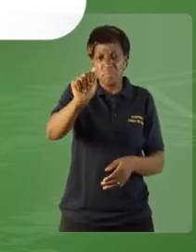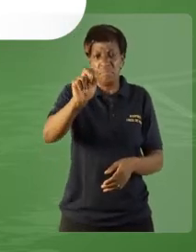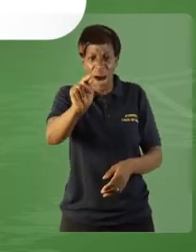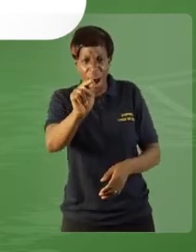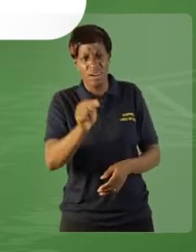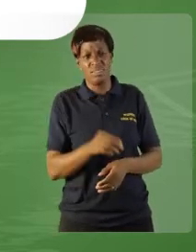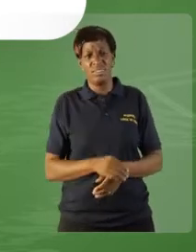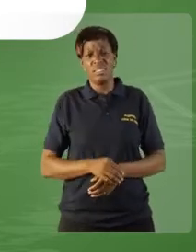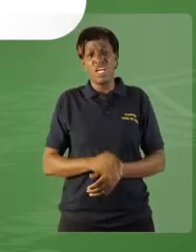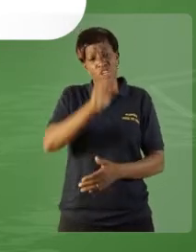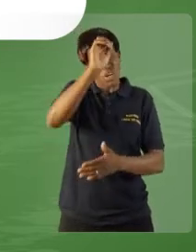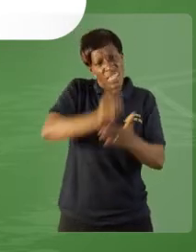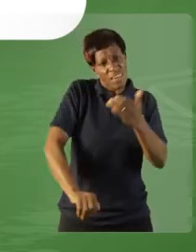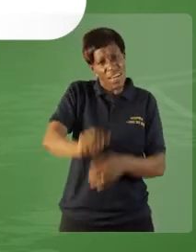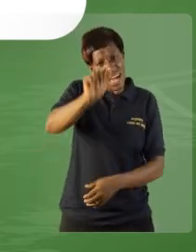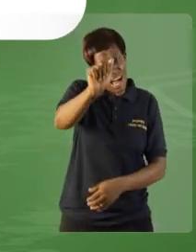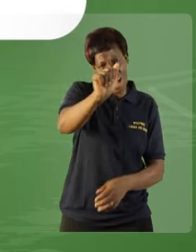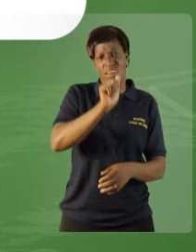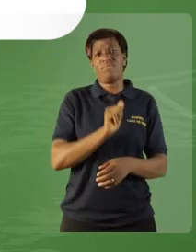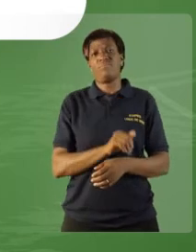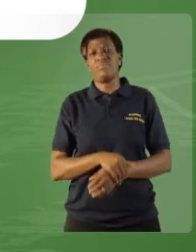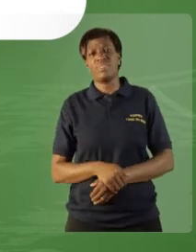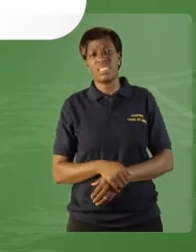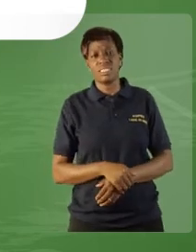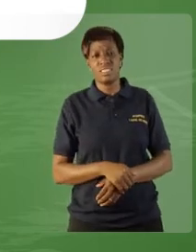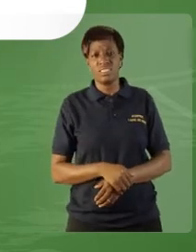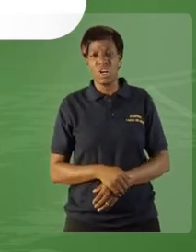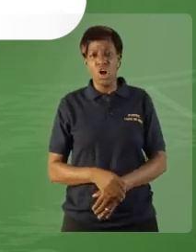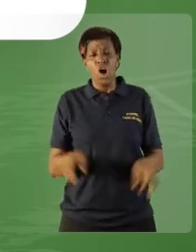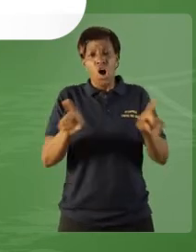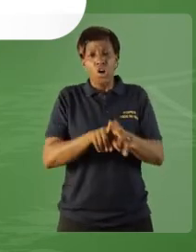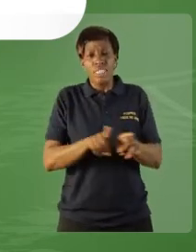la suppression du A, l'omission du A. Au lieu de je